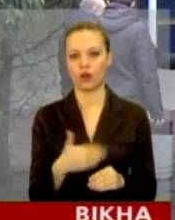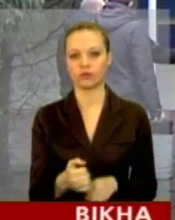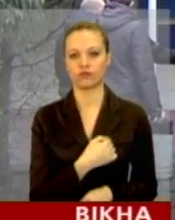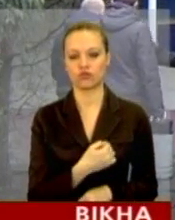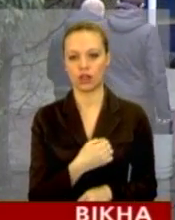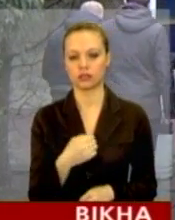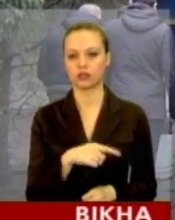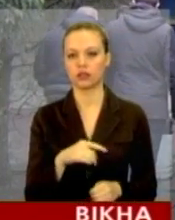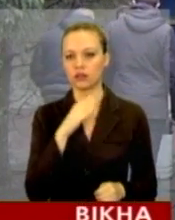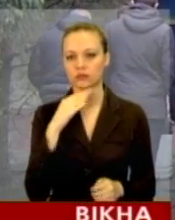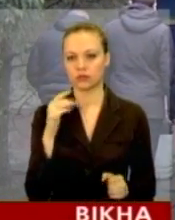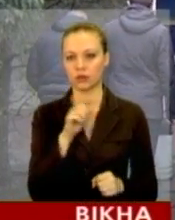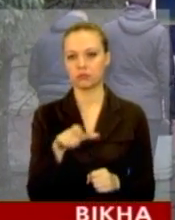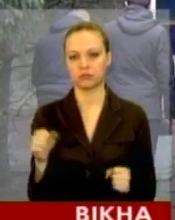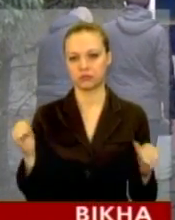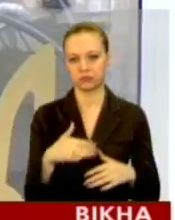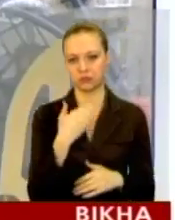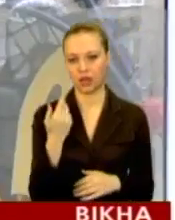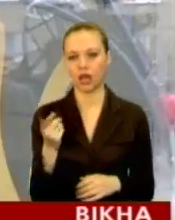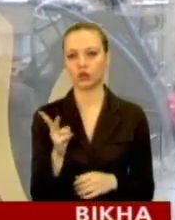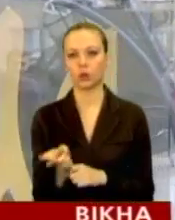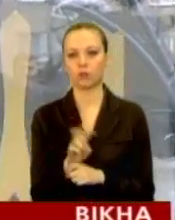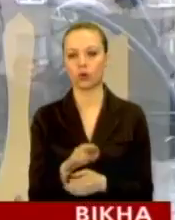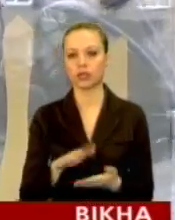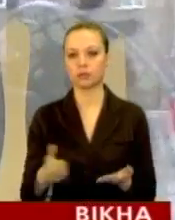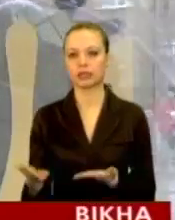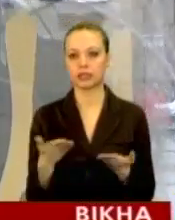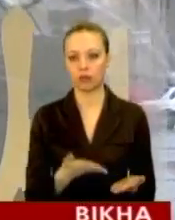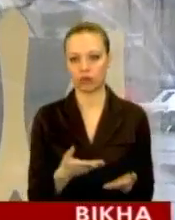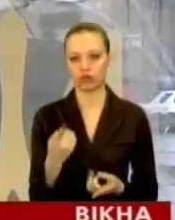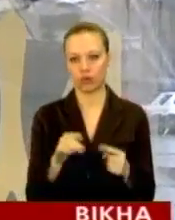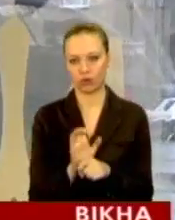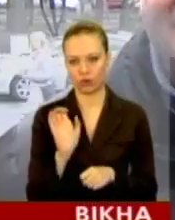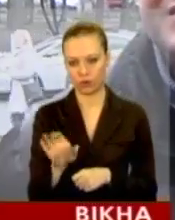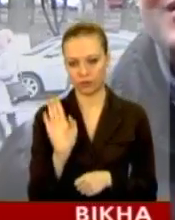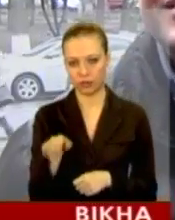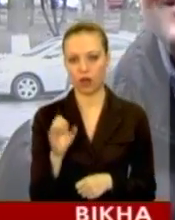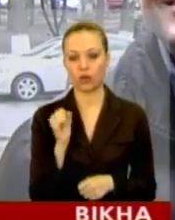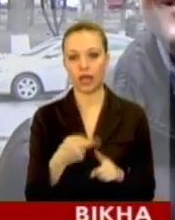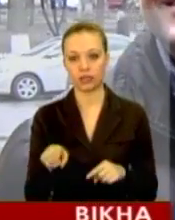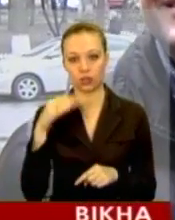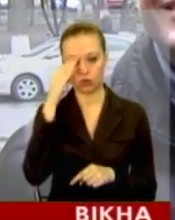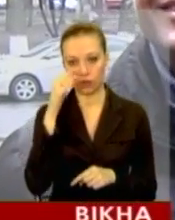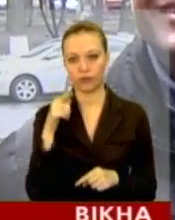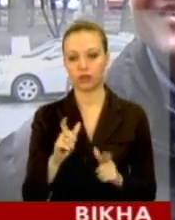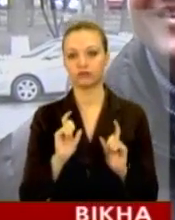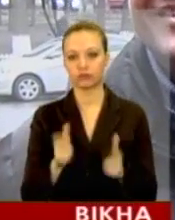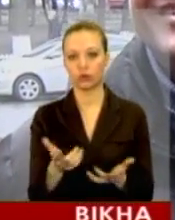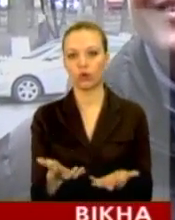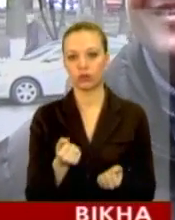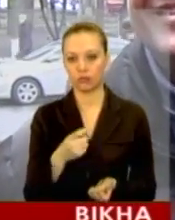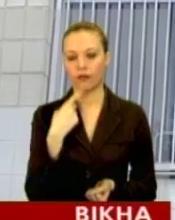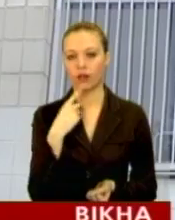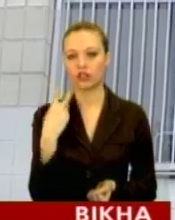Черг та ажіотажу біля військкоматів немає. Тих, хто приходить без запрошення, розвертають. А ось цей чоловік повістку отримав.